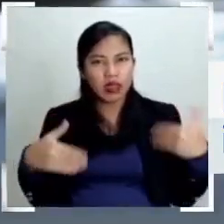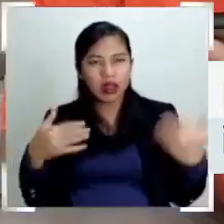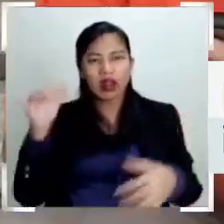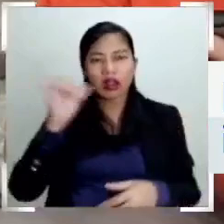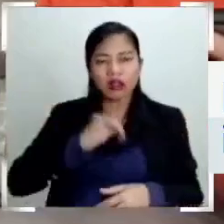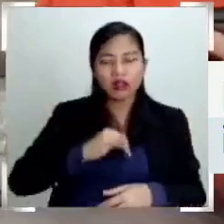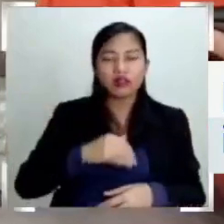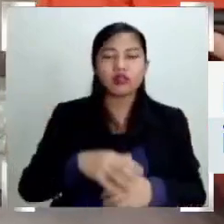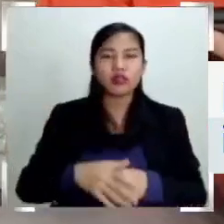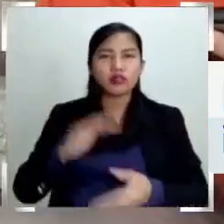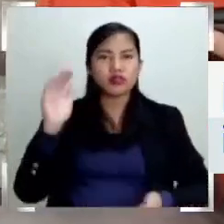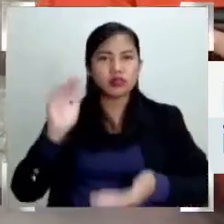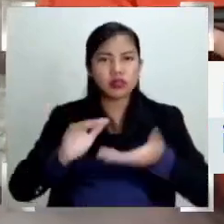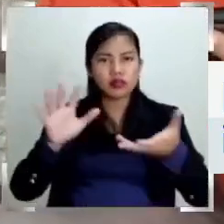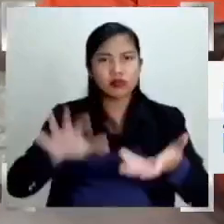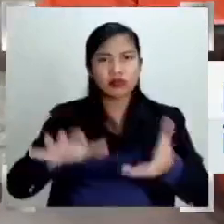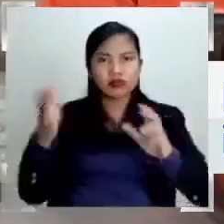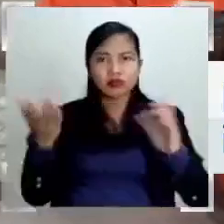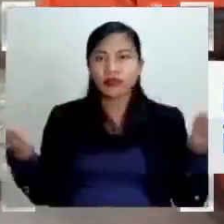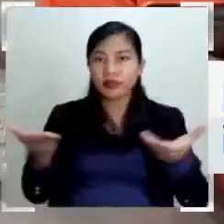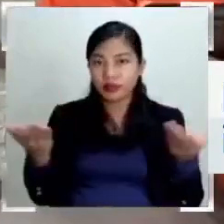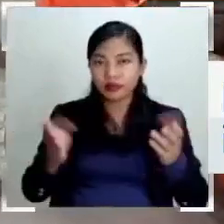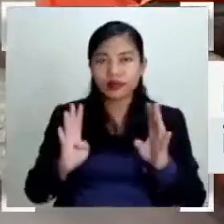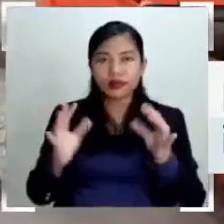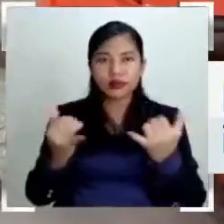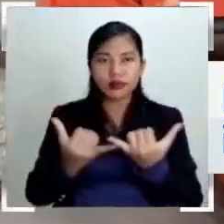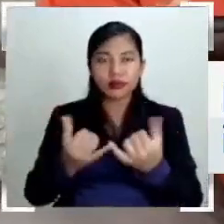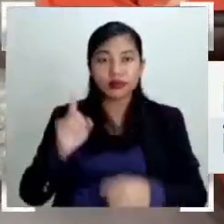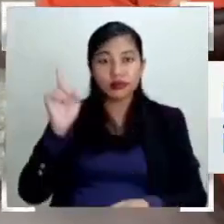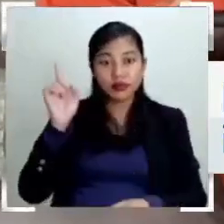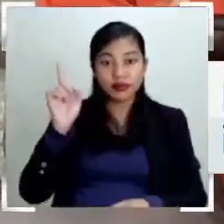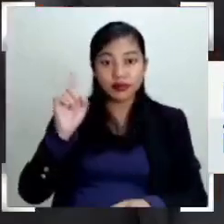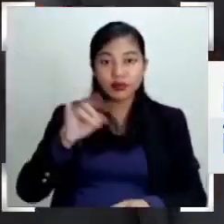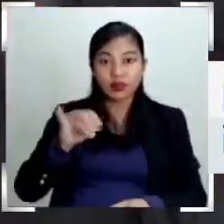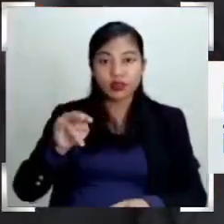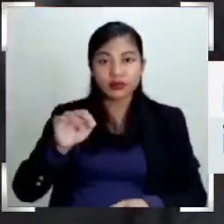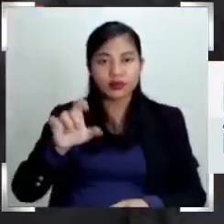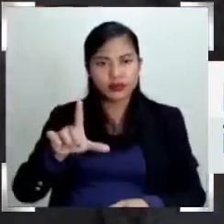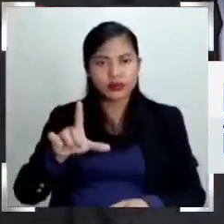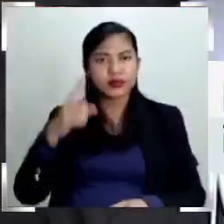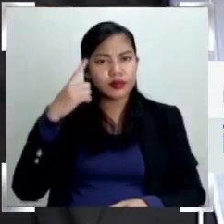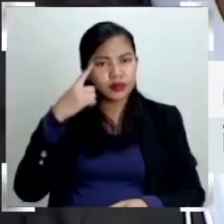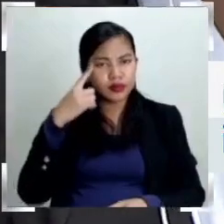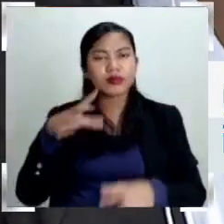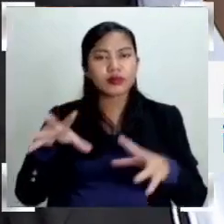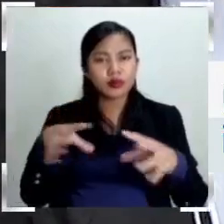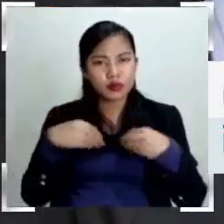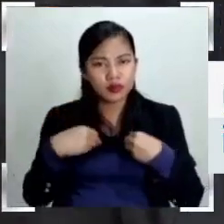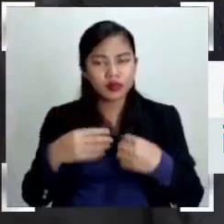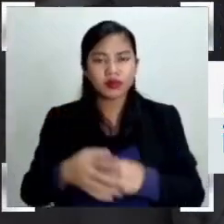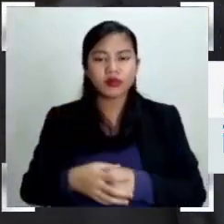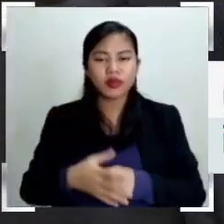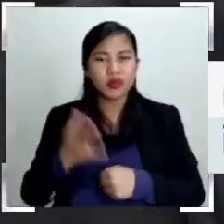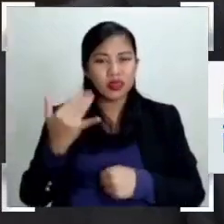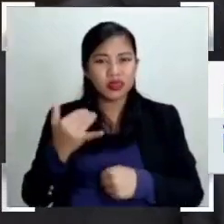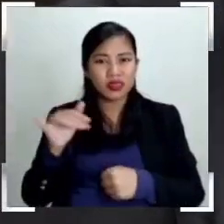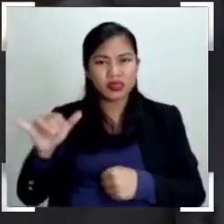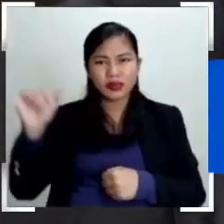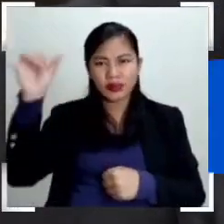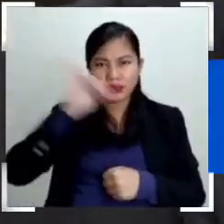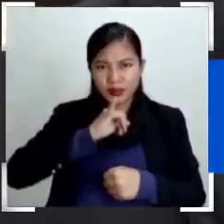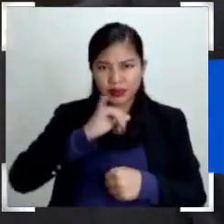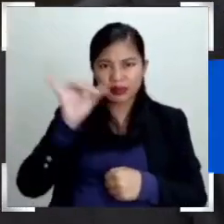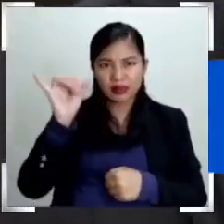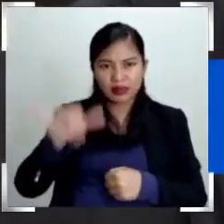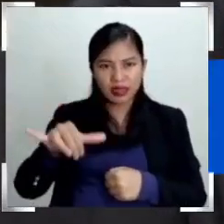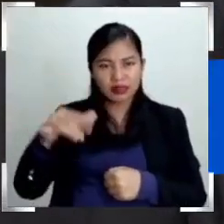namin. Pabor naman ang kabataang si Junel sa panukala. Sapagkat yung alak po ay nakakawala sa pag-iisip, nakakagawa